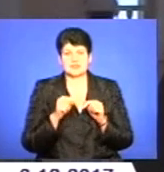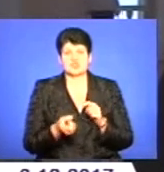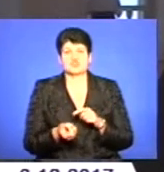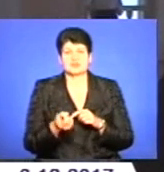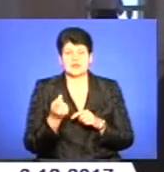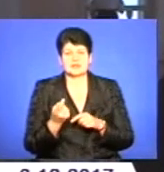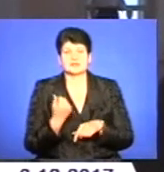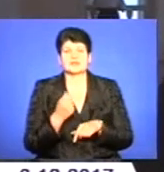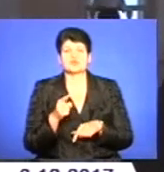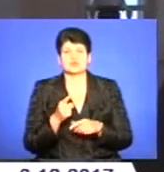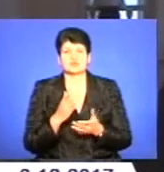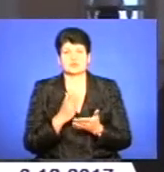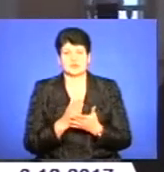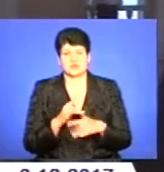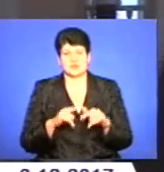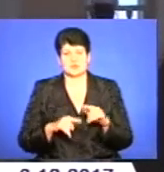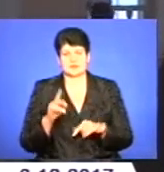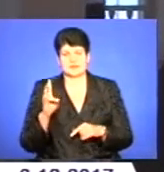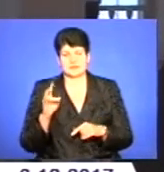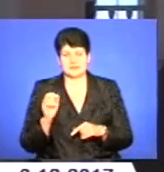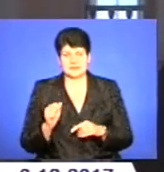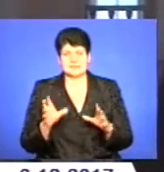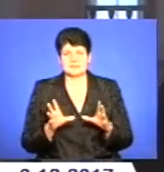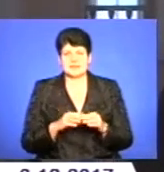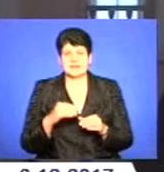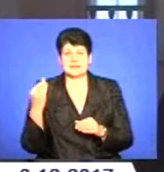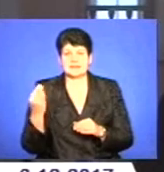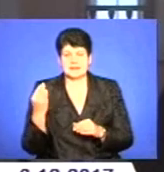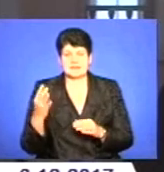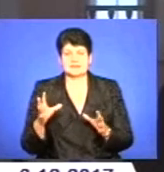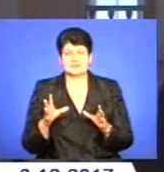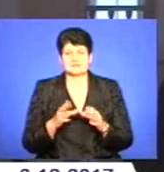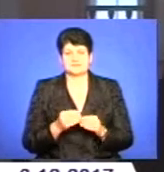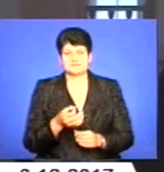оті основи, на чому тримається родина. Спільні інтереси, спільні